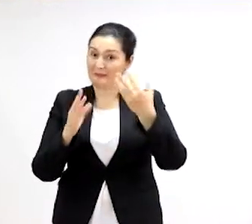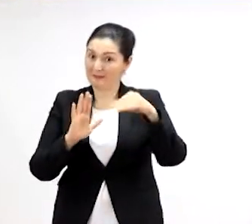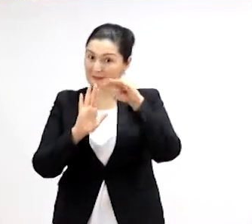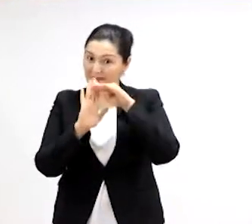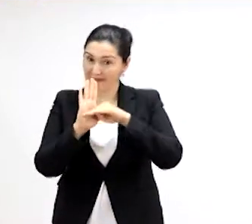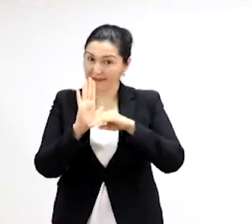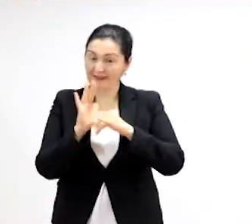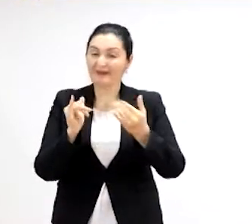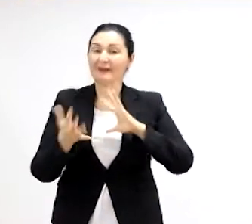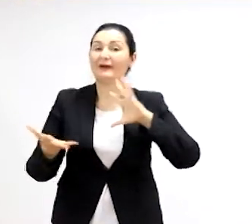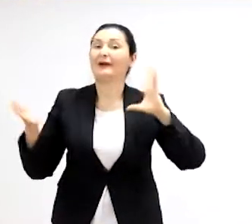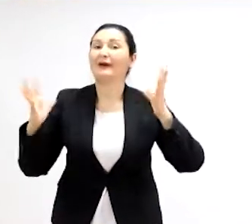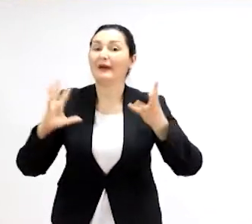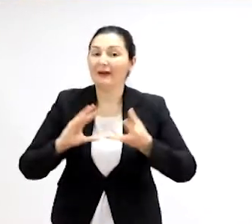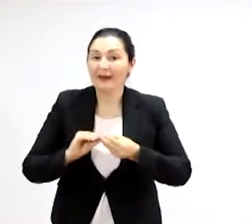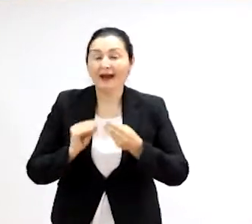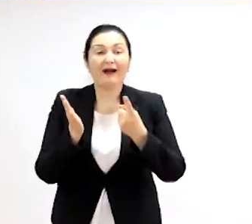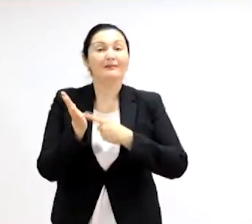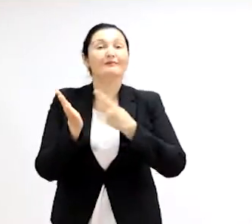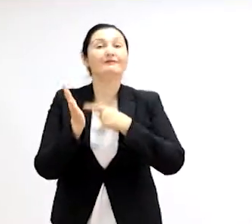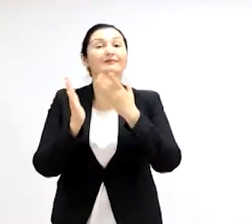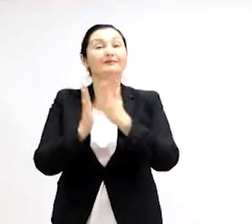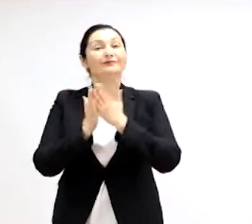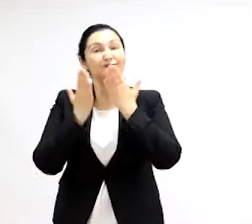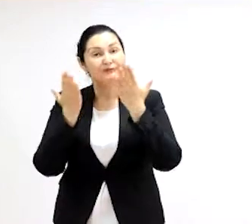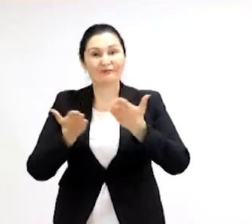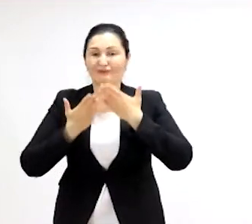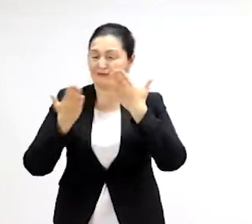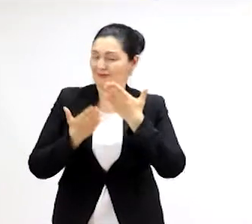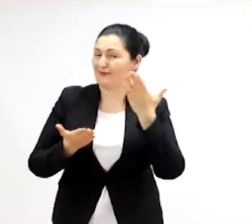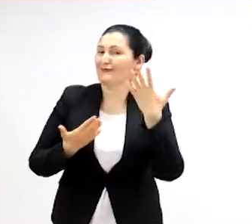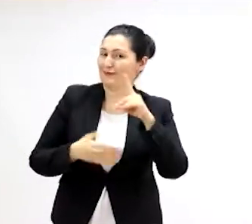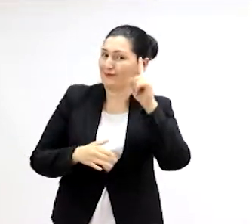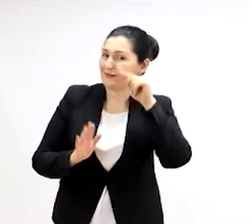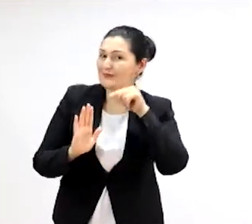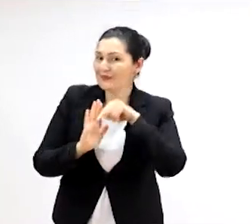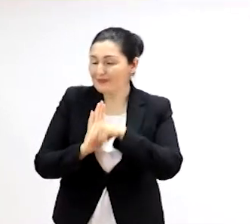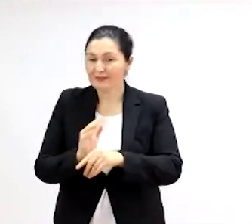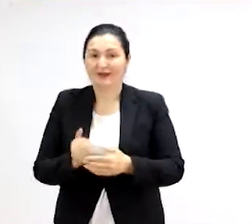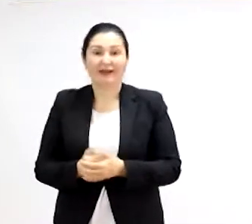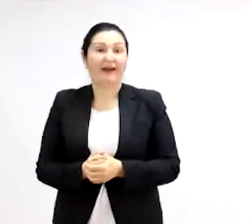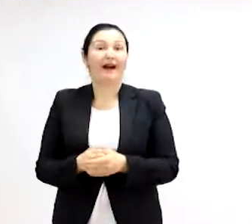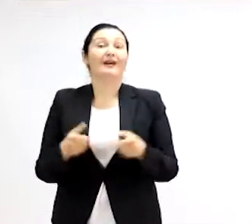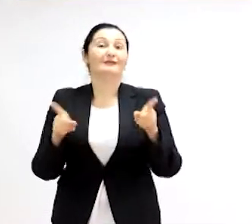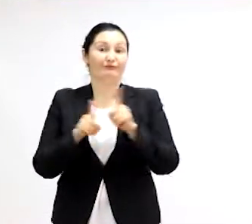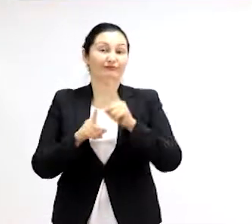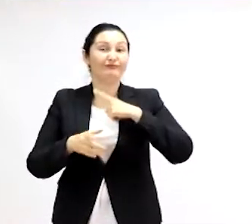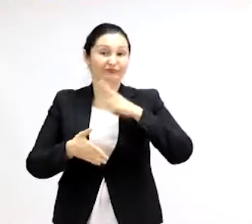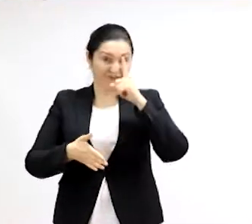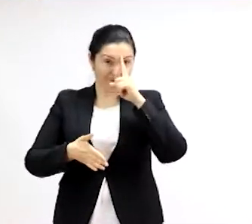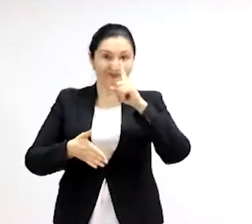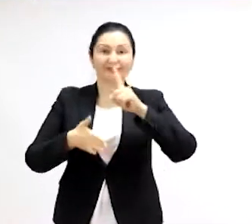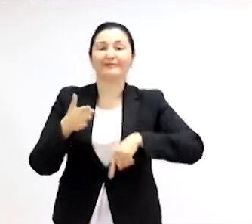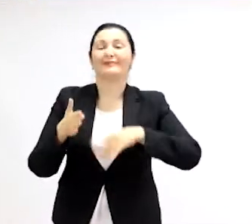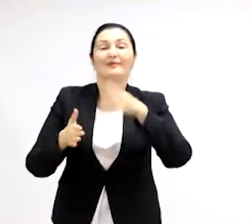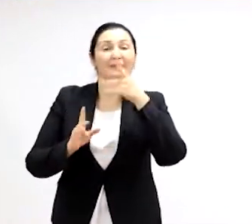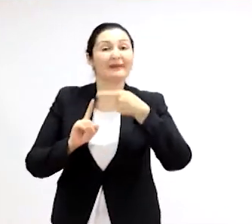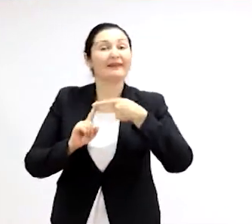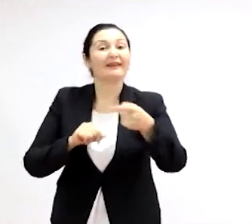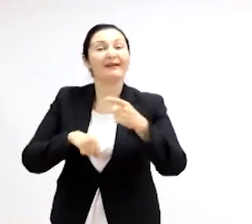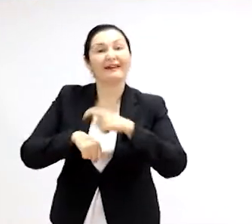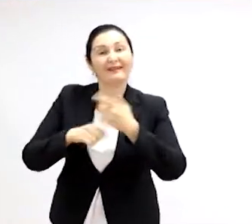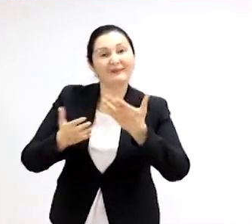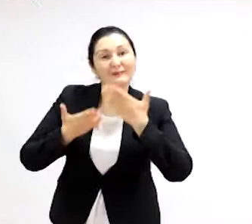барномаҳои мо баҳра бурда, бо китобҳои зиёде шинос шудед. Инчунин боварӣ дорам ки дар вақти